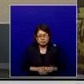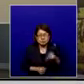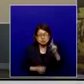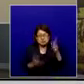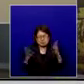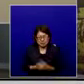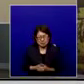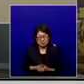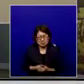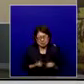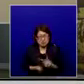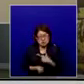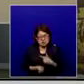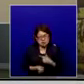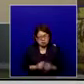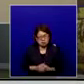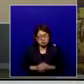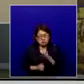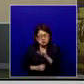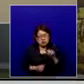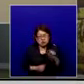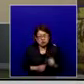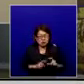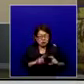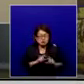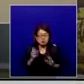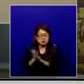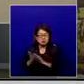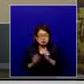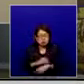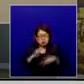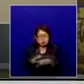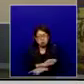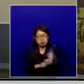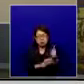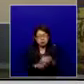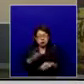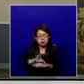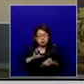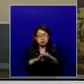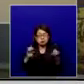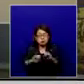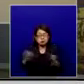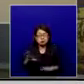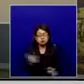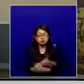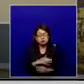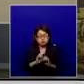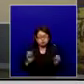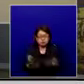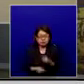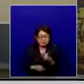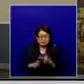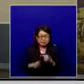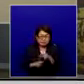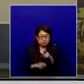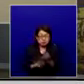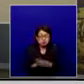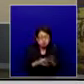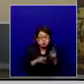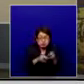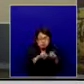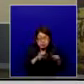ะที่ท่านชาดาชัยเศรษฐพูดนะบอกว่าไอ้คอร์รัปชันยังดีกว่าไอ้โครงการศูนย์เปล่านี่แหละนี่แหละขออนุญาตนะพาดพิงท่านนะแต่ในท